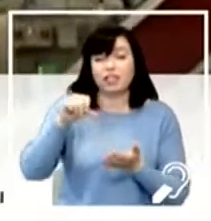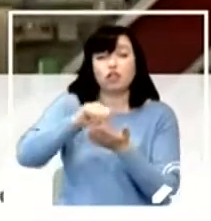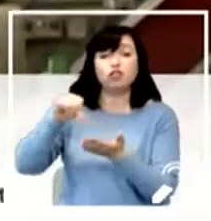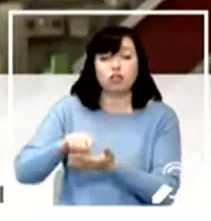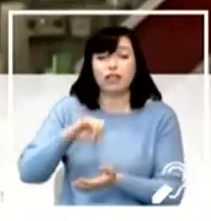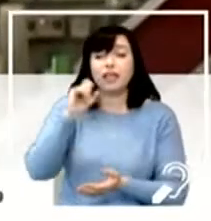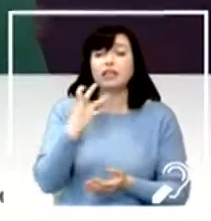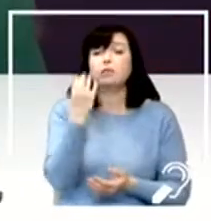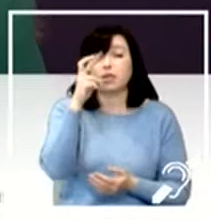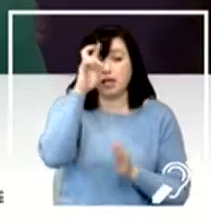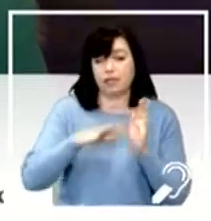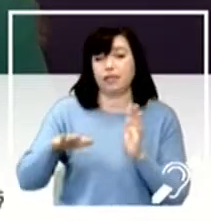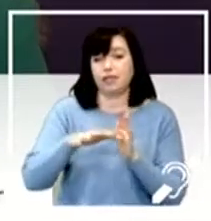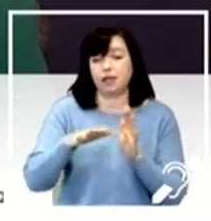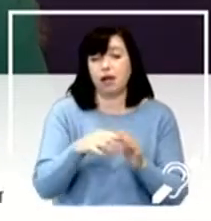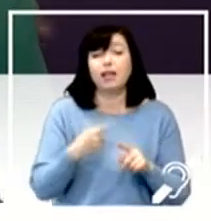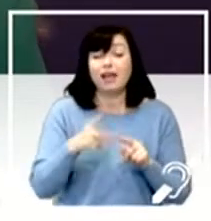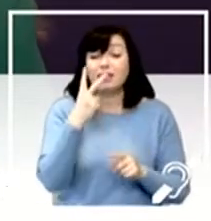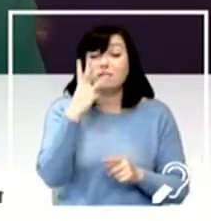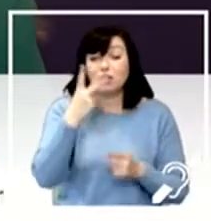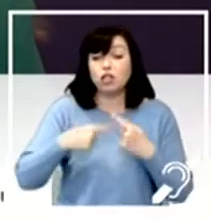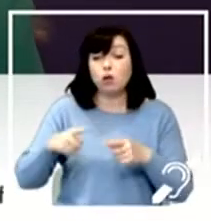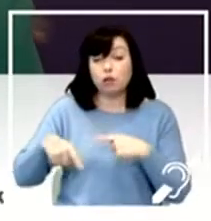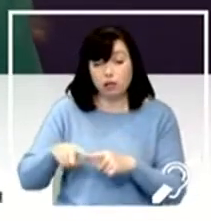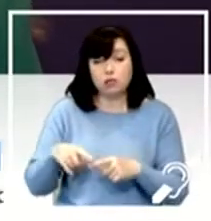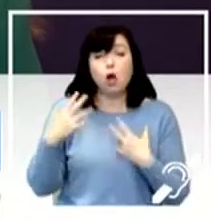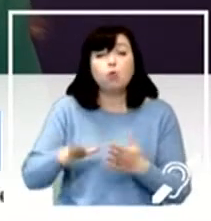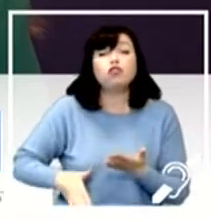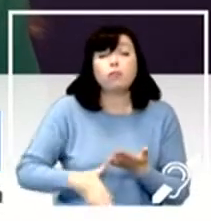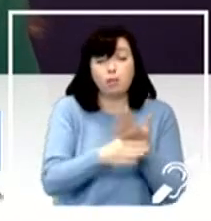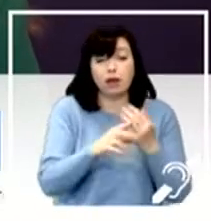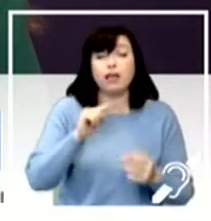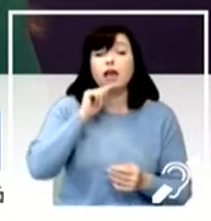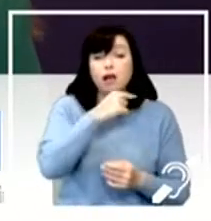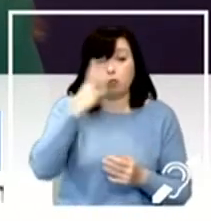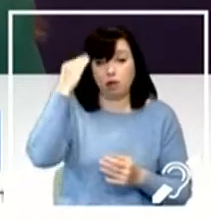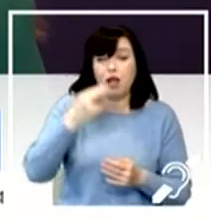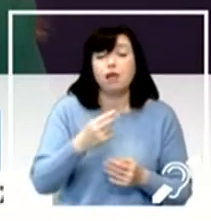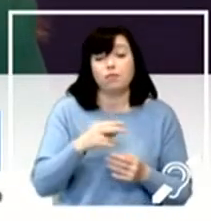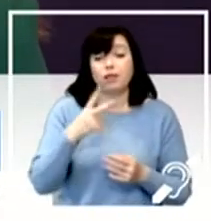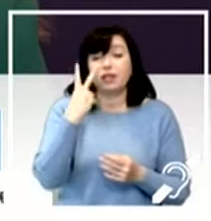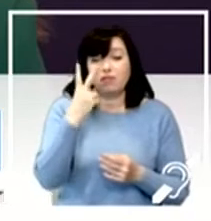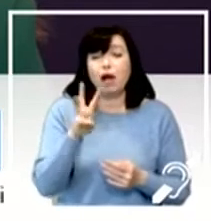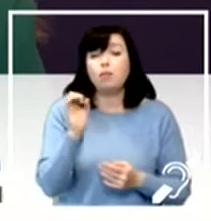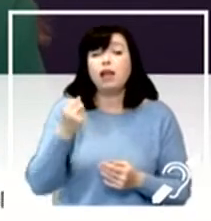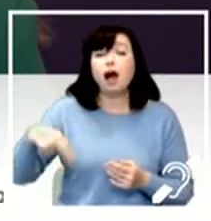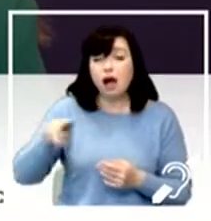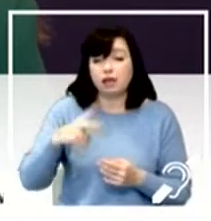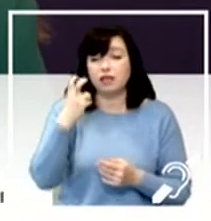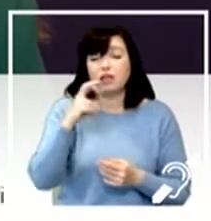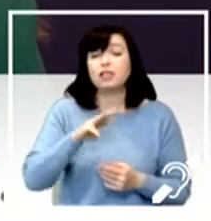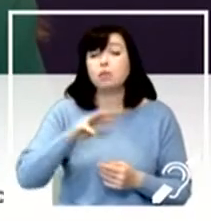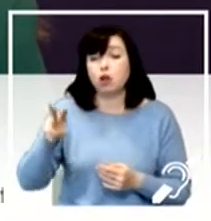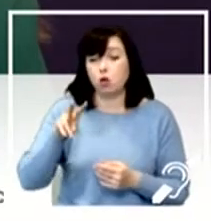din 15 țări. Aceste 23 de companii au contribuit la economia Republicii Moldova cu 2 miliarde 200 de milioane de